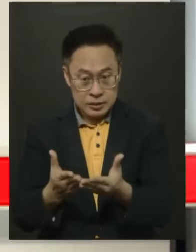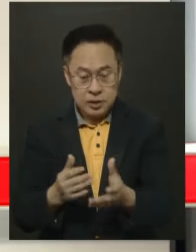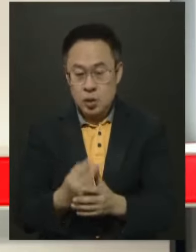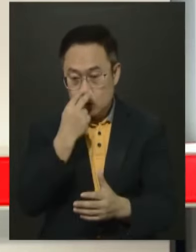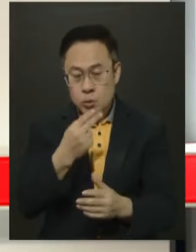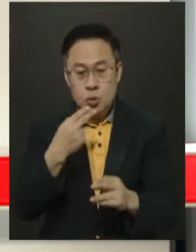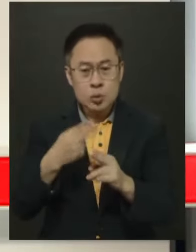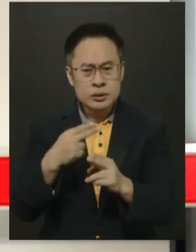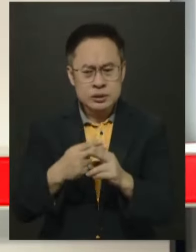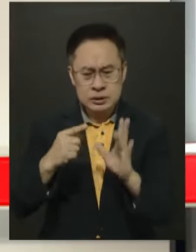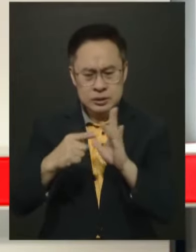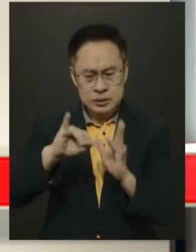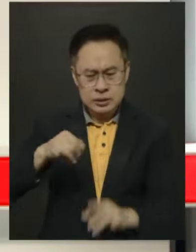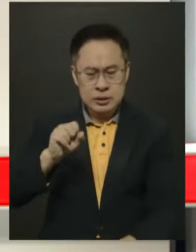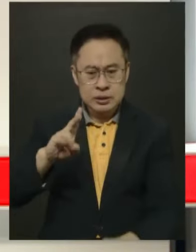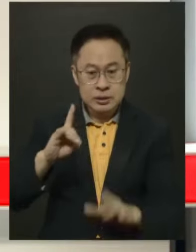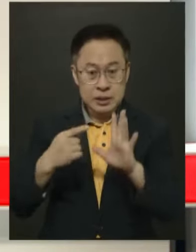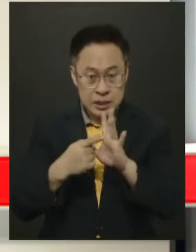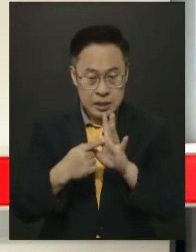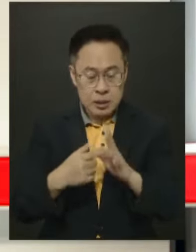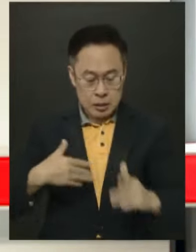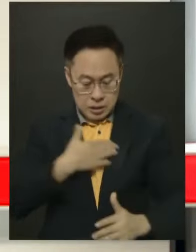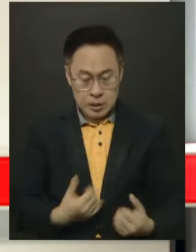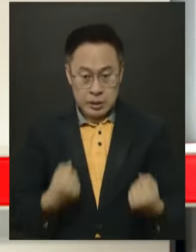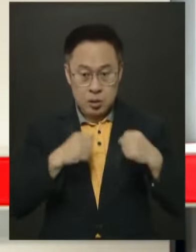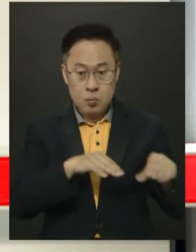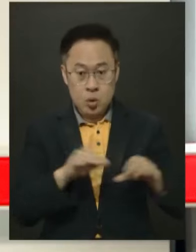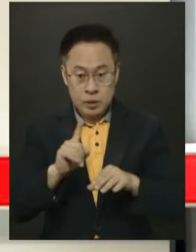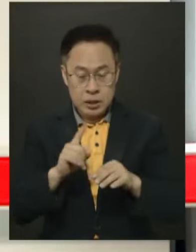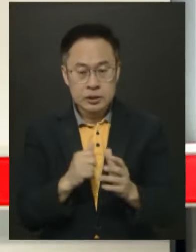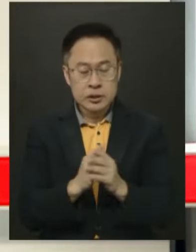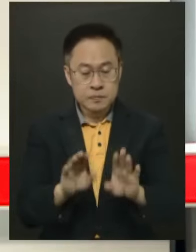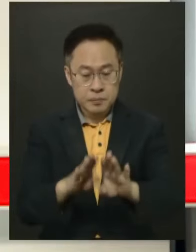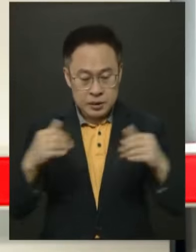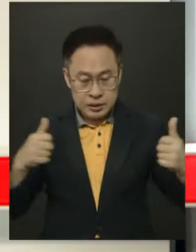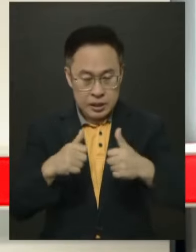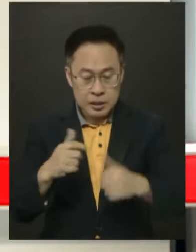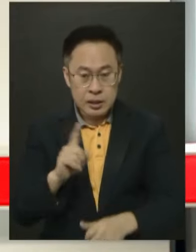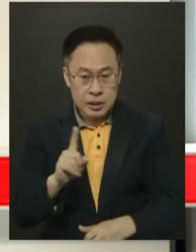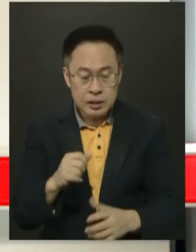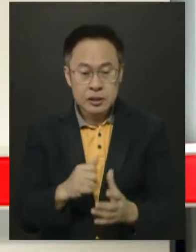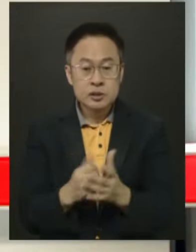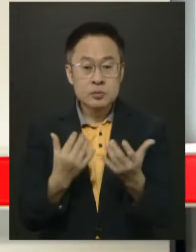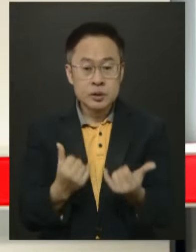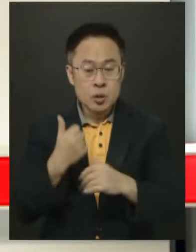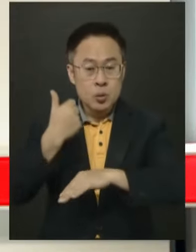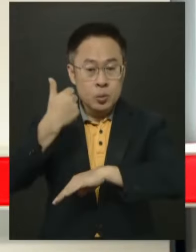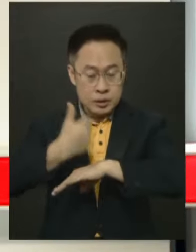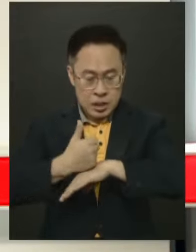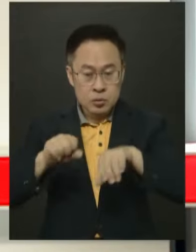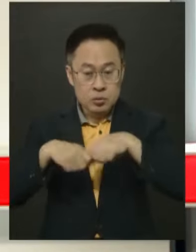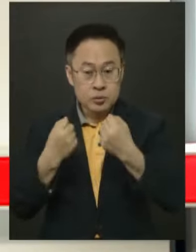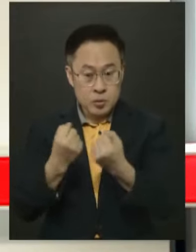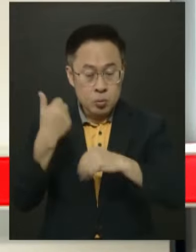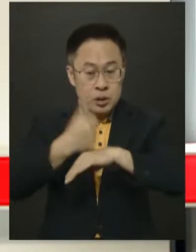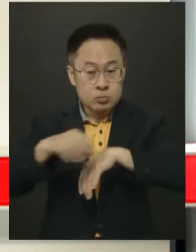ชูเดชนะตอนนี้สภาพร่างกายเป็นอย่างไรจะพร้อมลงสนามในเกมนัดเปิดฤดูกาลหรือเปล่าซึ่งล่าสุดนะคะ Head Coach ของการท่าเรือ